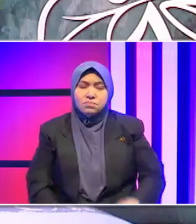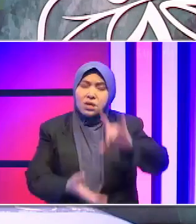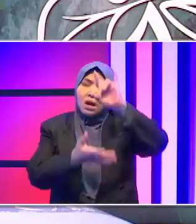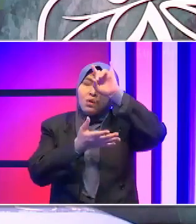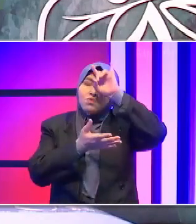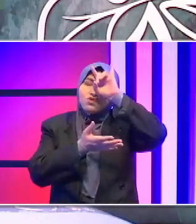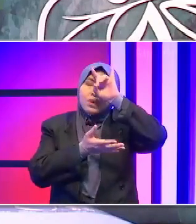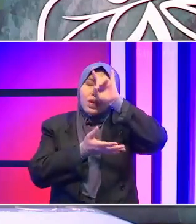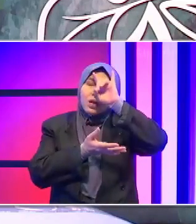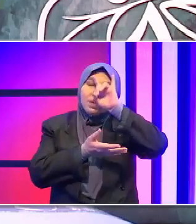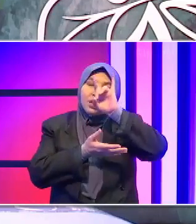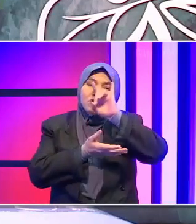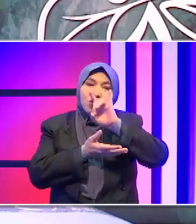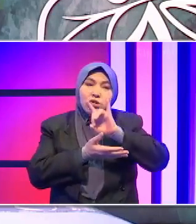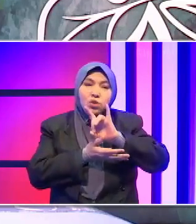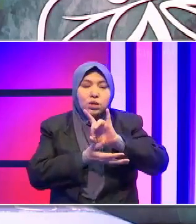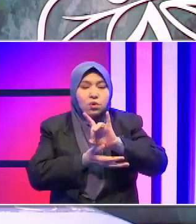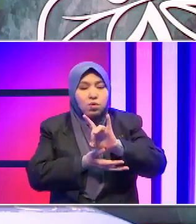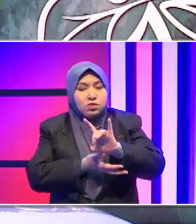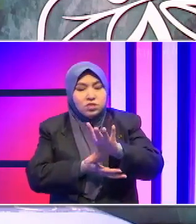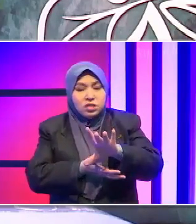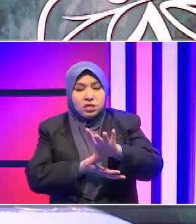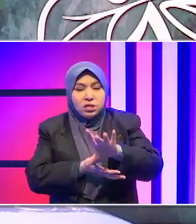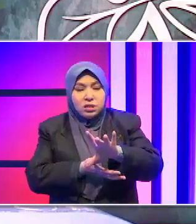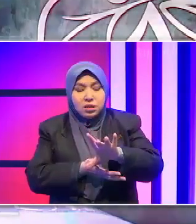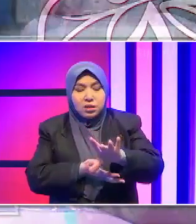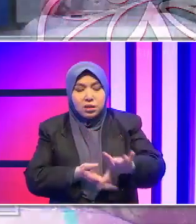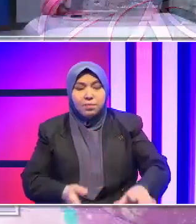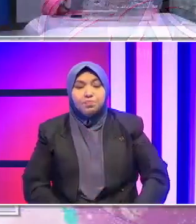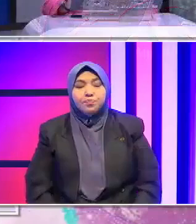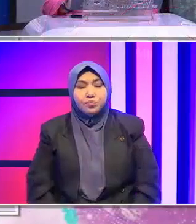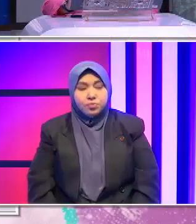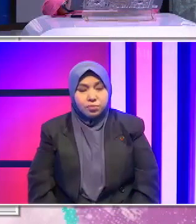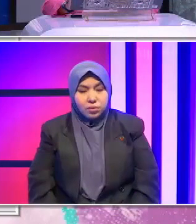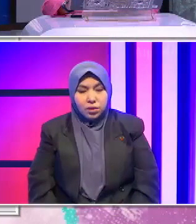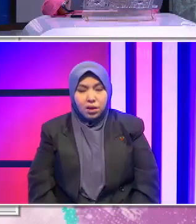أعوذ بالله من الشيطان الرجيم.